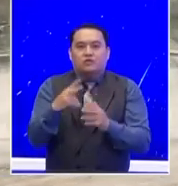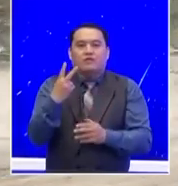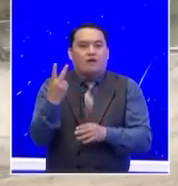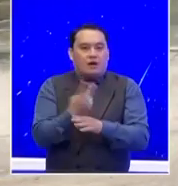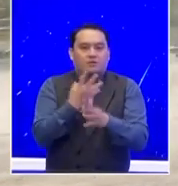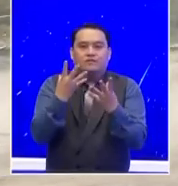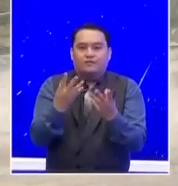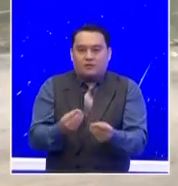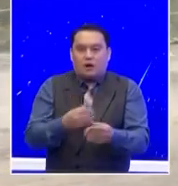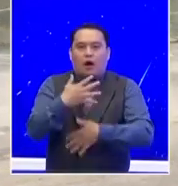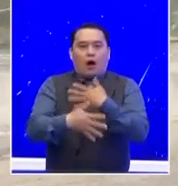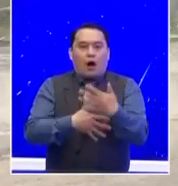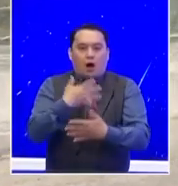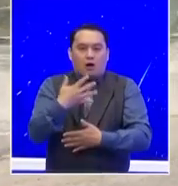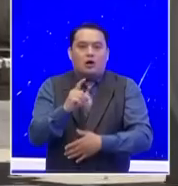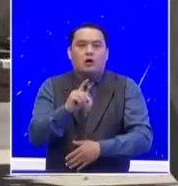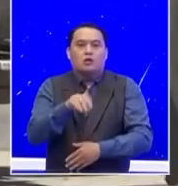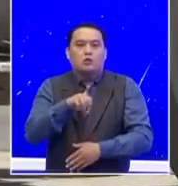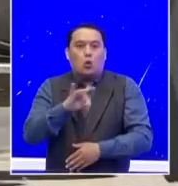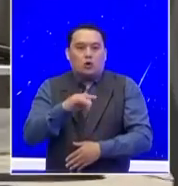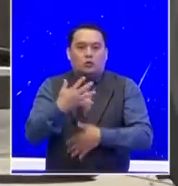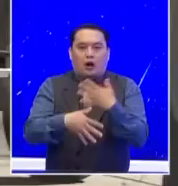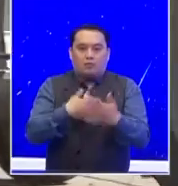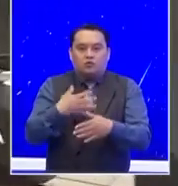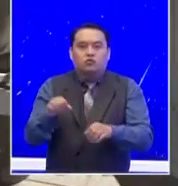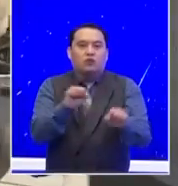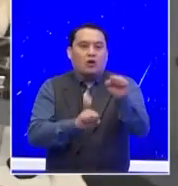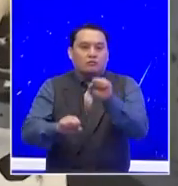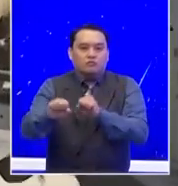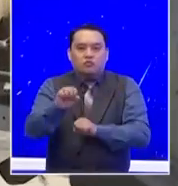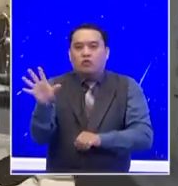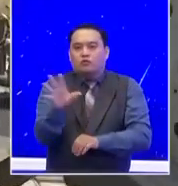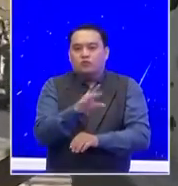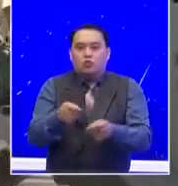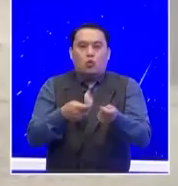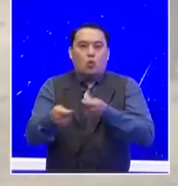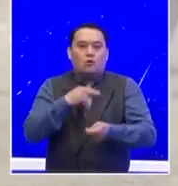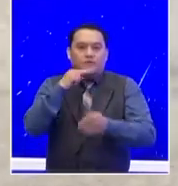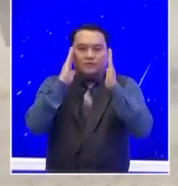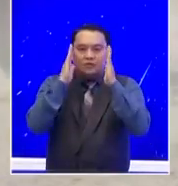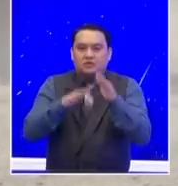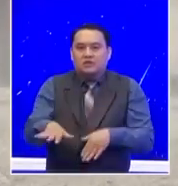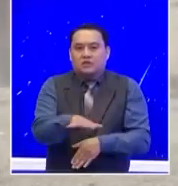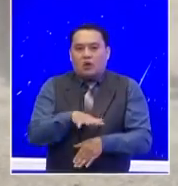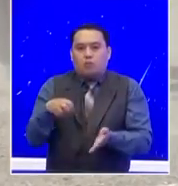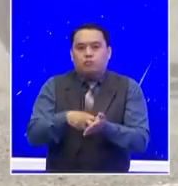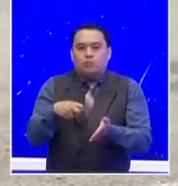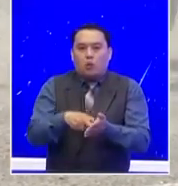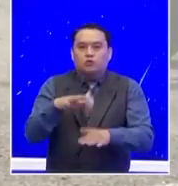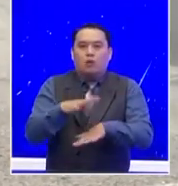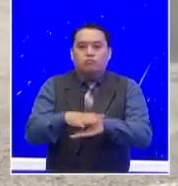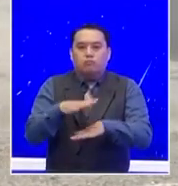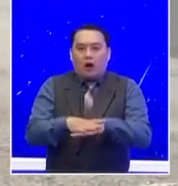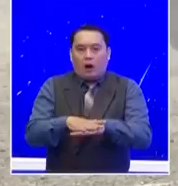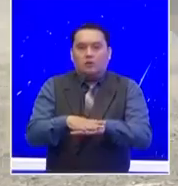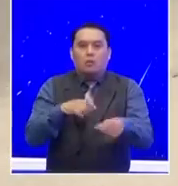проходит обработка концентрированным хлоросодержащим раствором. Особое внимание со стороны властей уделяется территориям Казпочты, банков второго